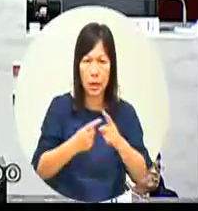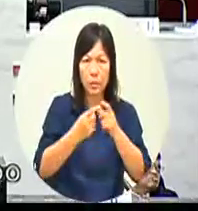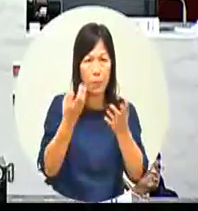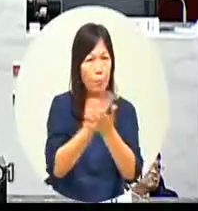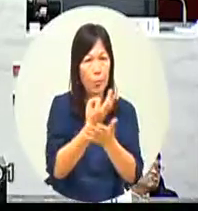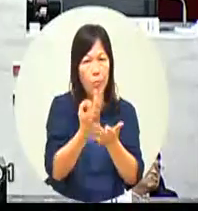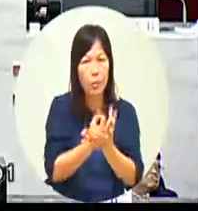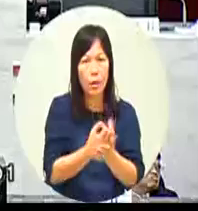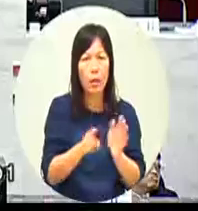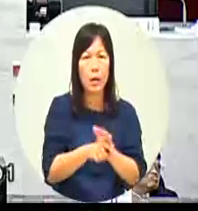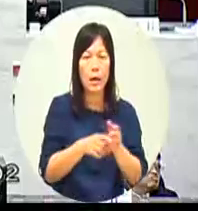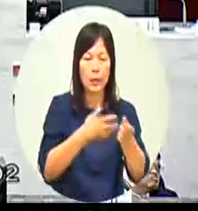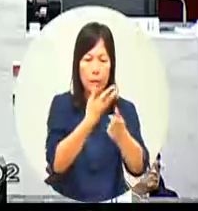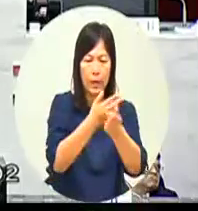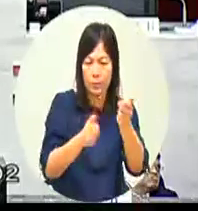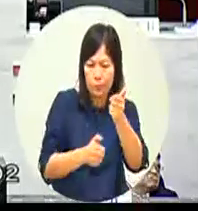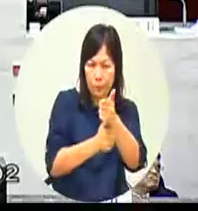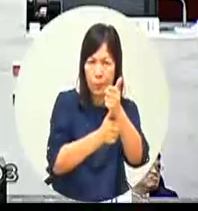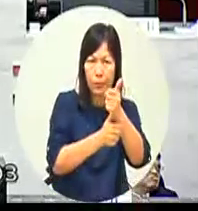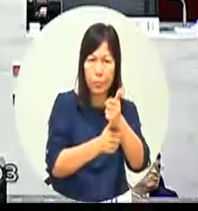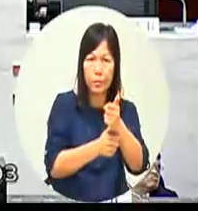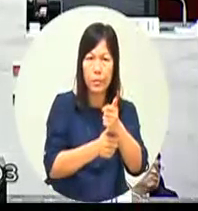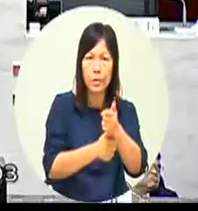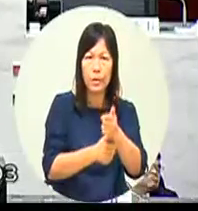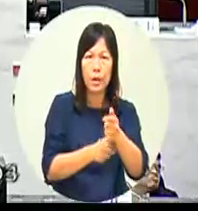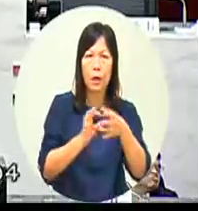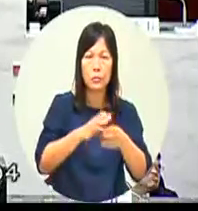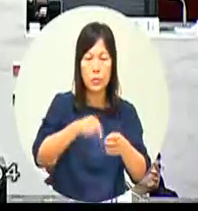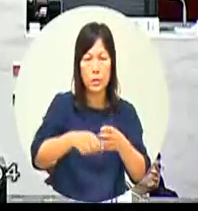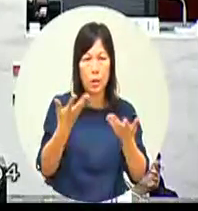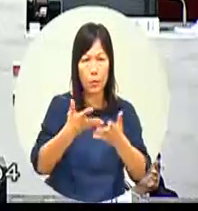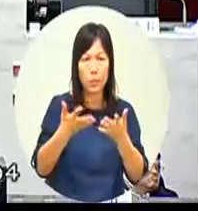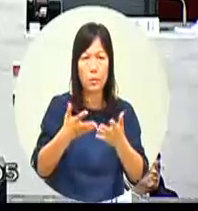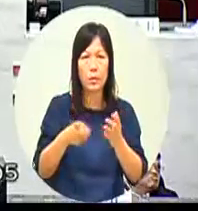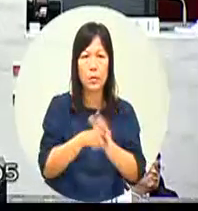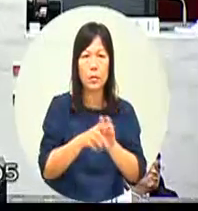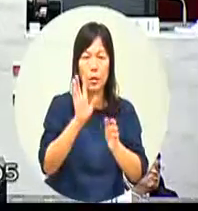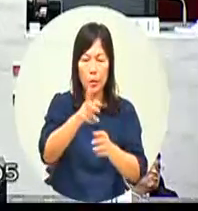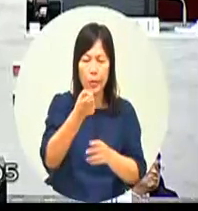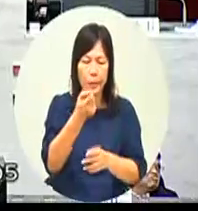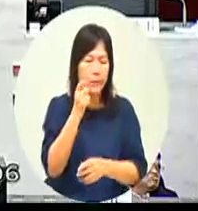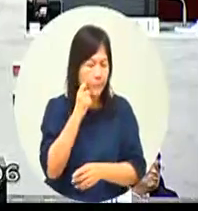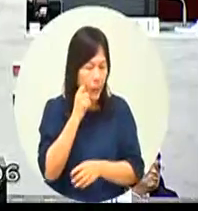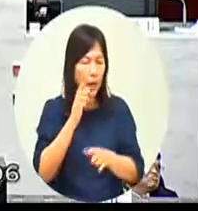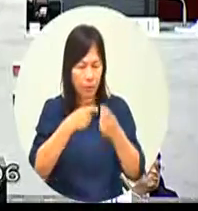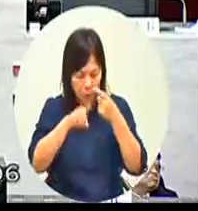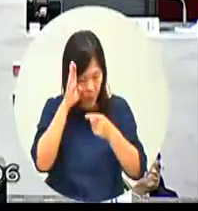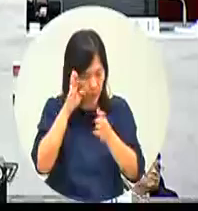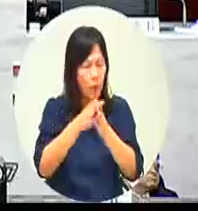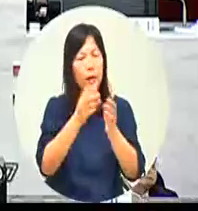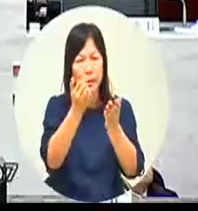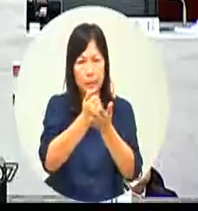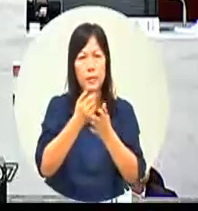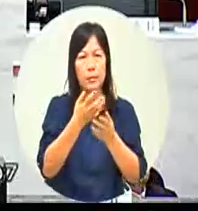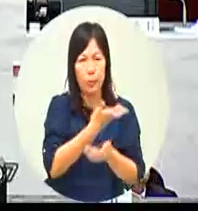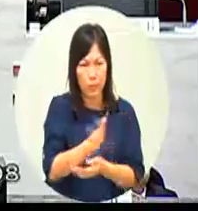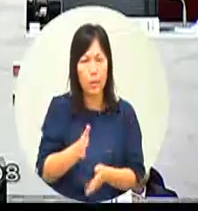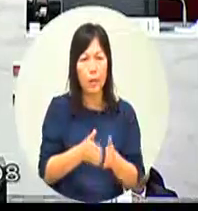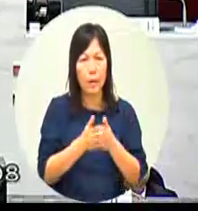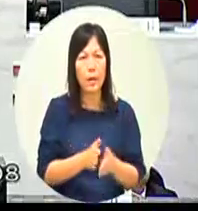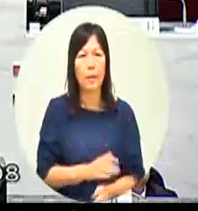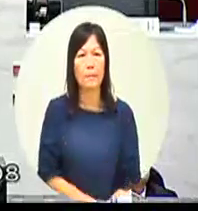够作为您复议的人数，所以这个案子确实有一点困难，不好意思，请理解。